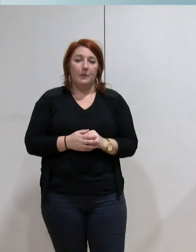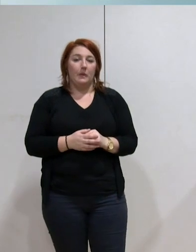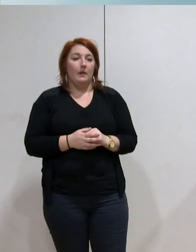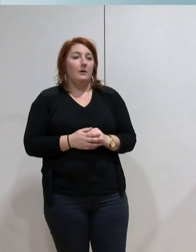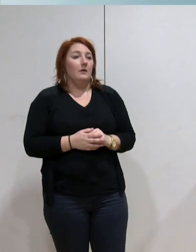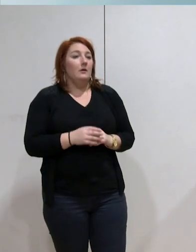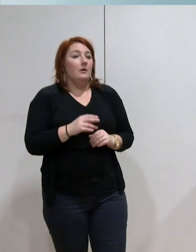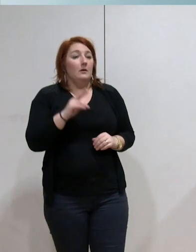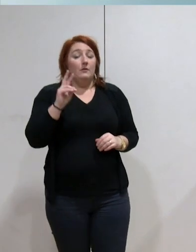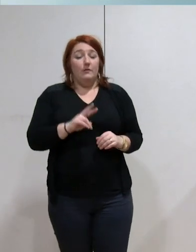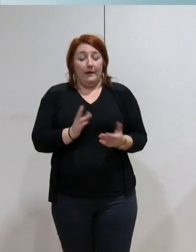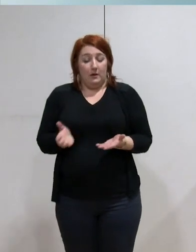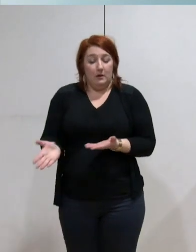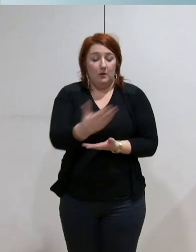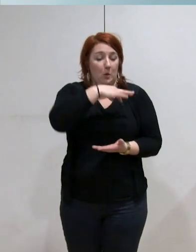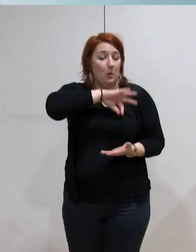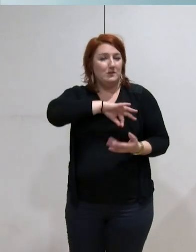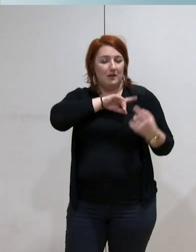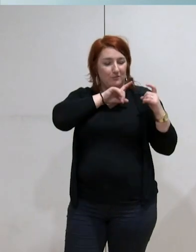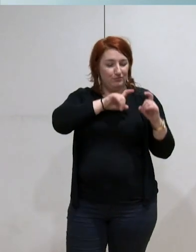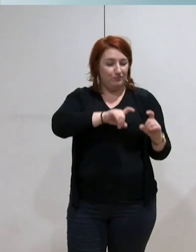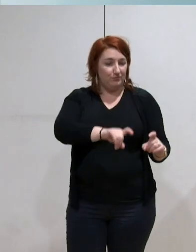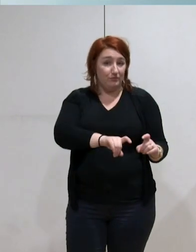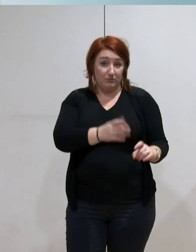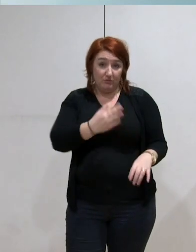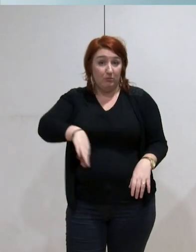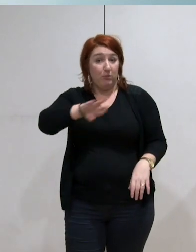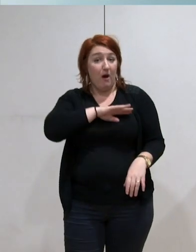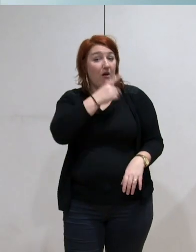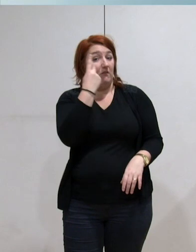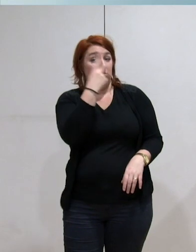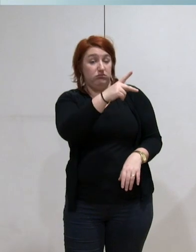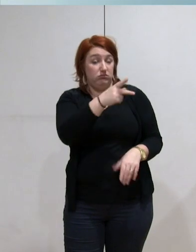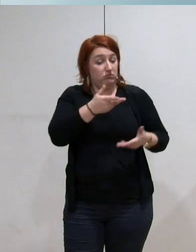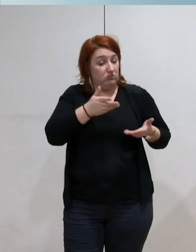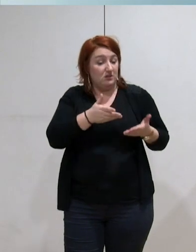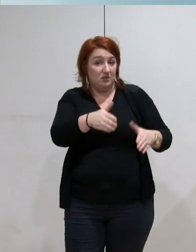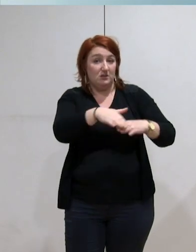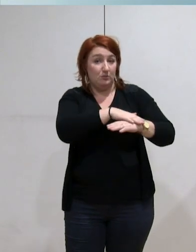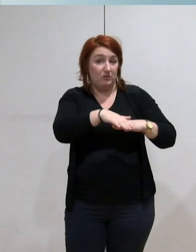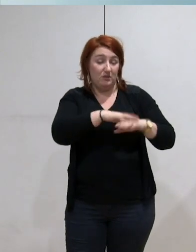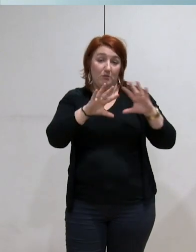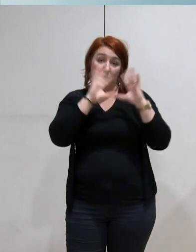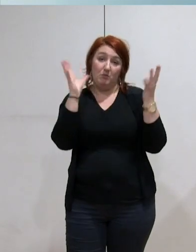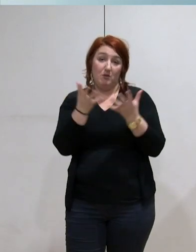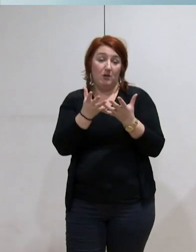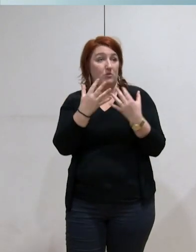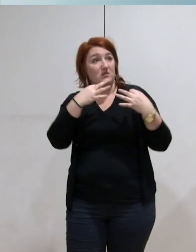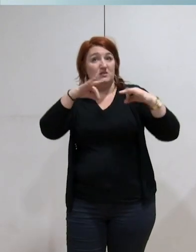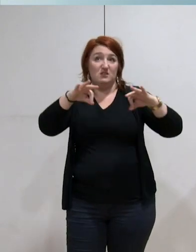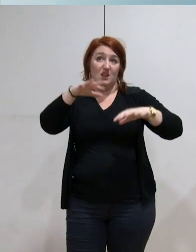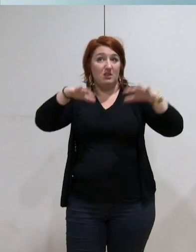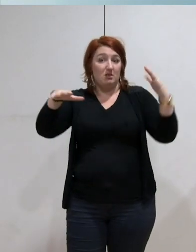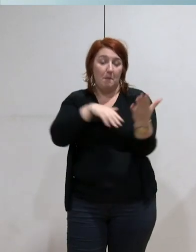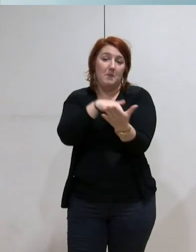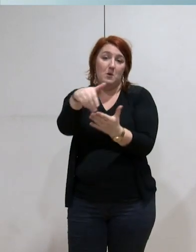politique c'est probablement de l'ordre d'une dizaine de millions d'euros